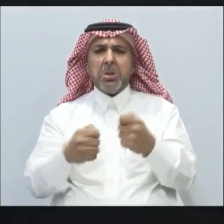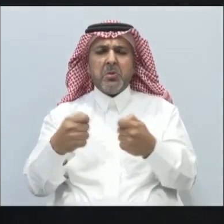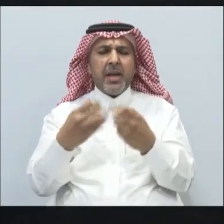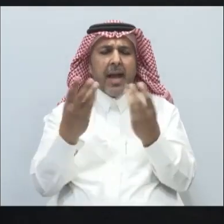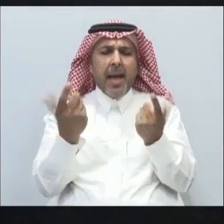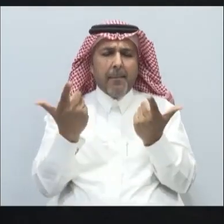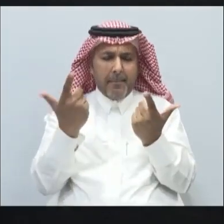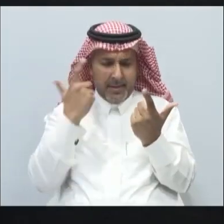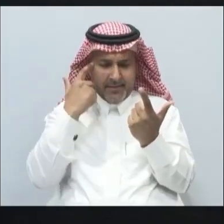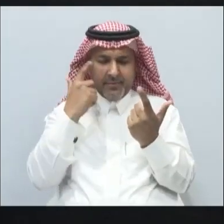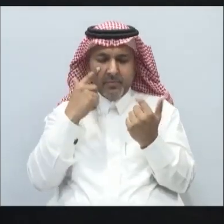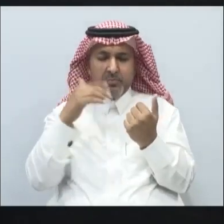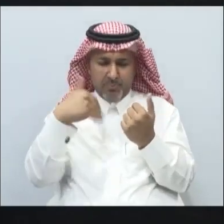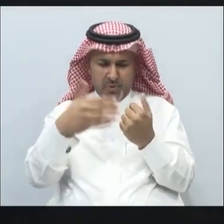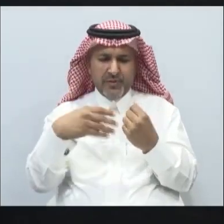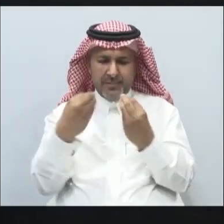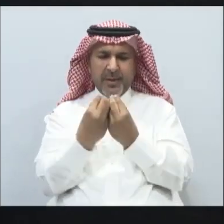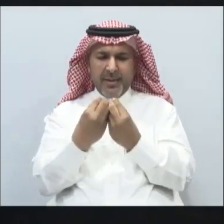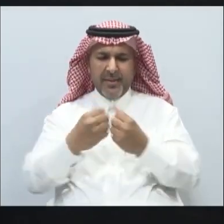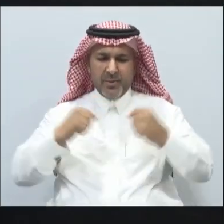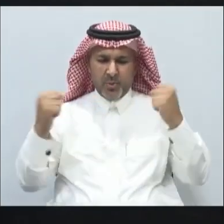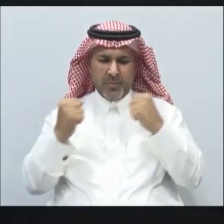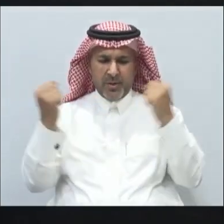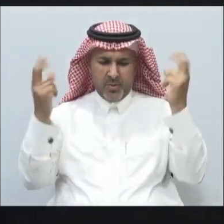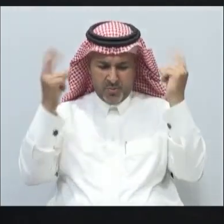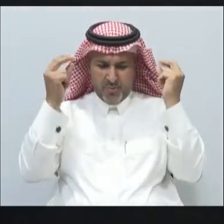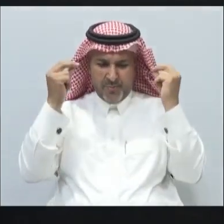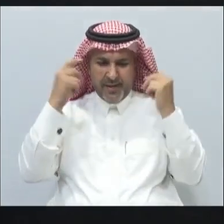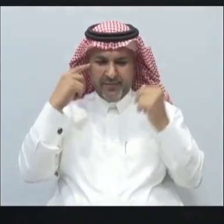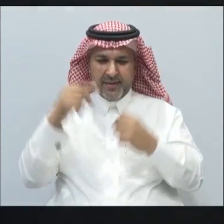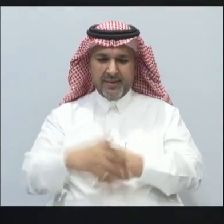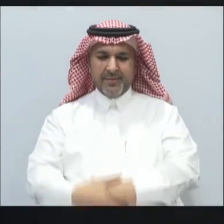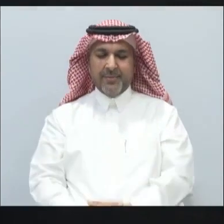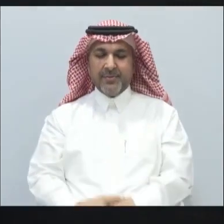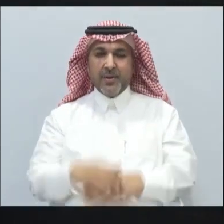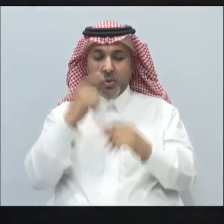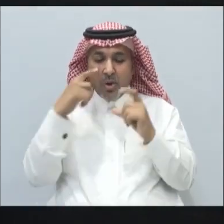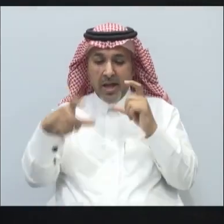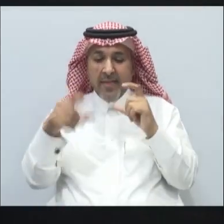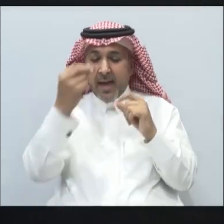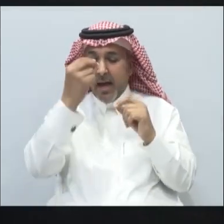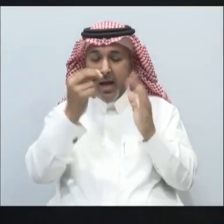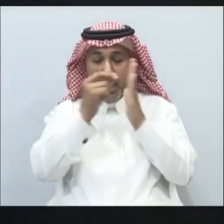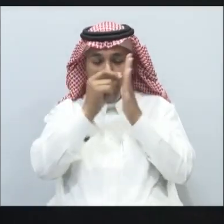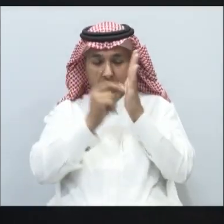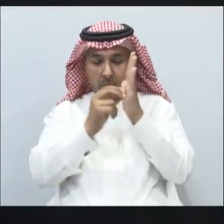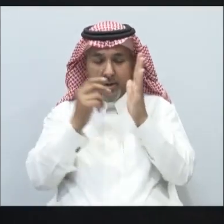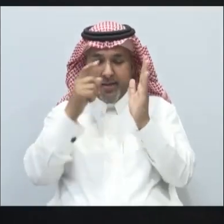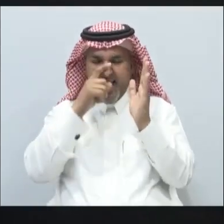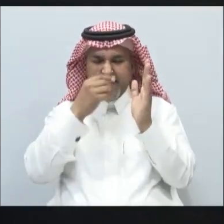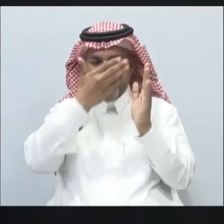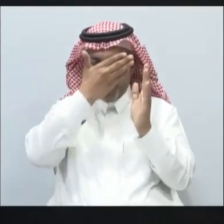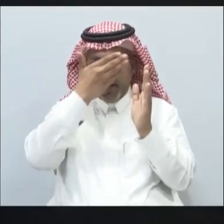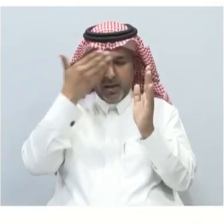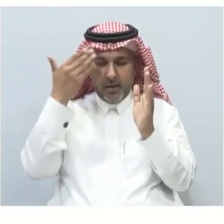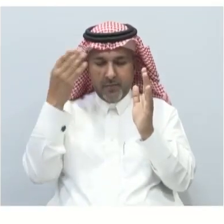فبالتالي نضرب ال ان في التي فبالتالي نقسم الار على ان ونضرب ال ان في التي لكن هي نفس المساله اللي اخذناها